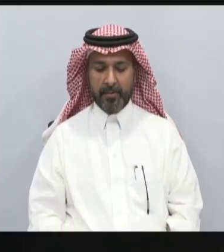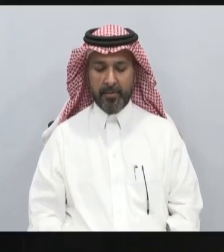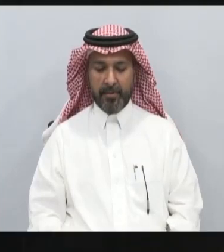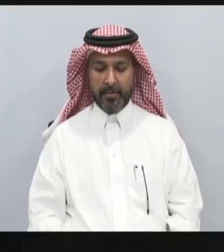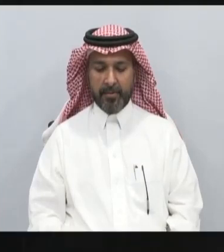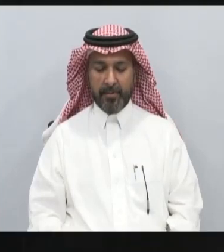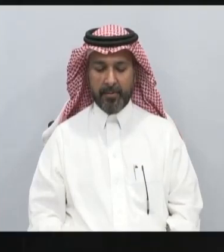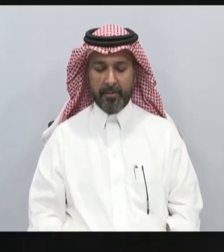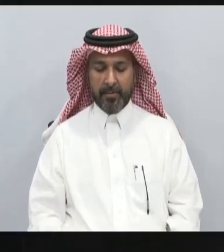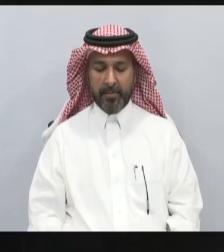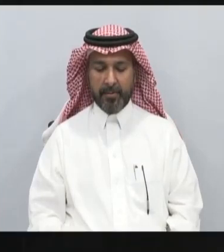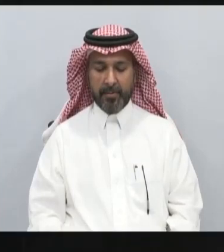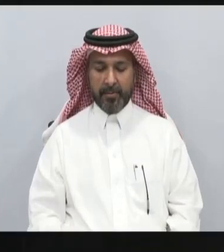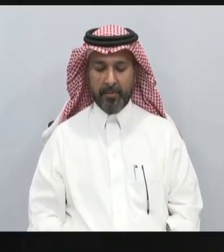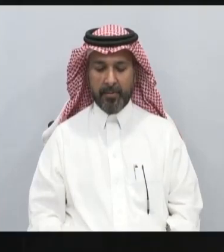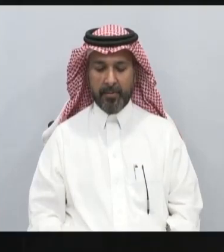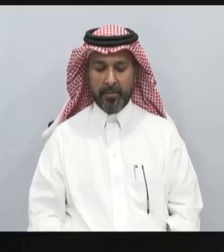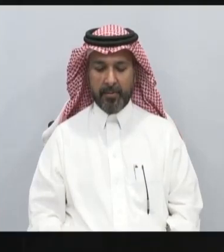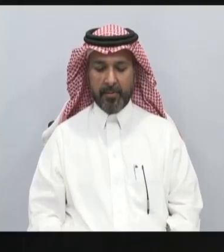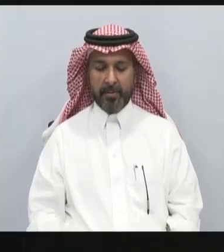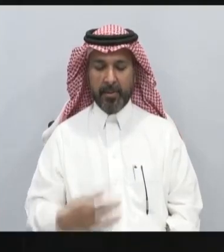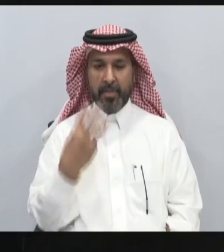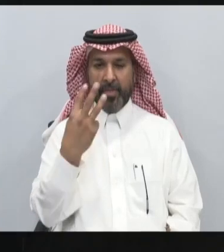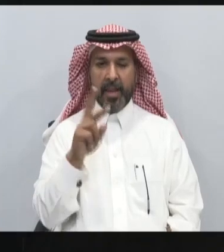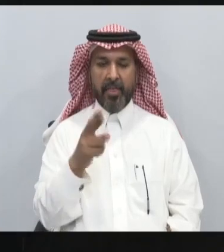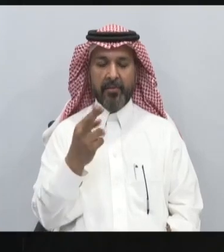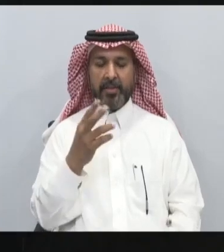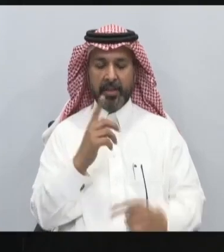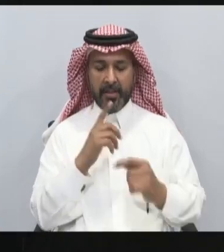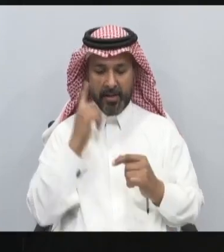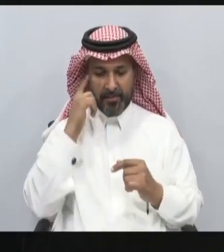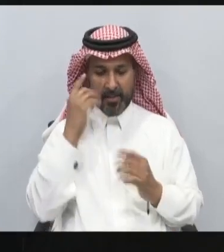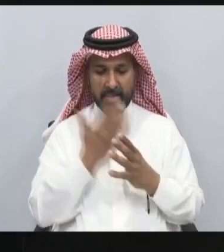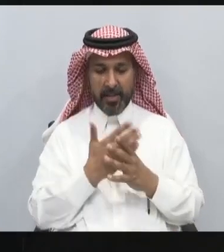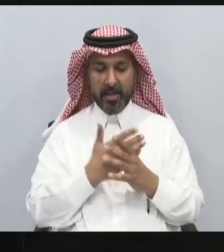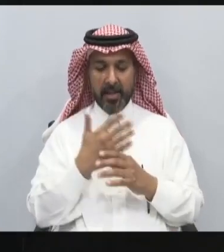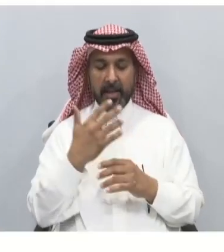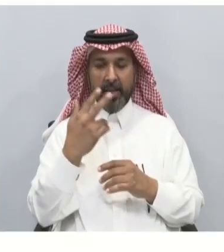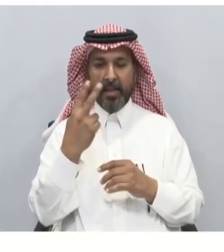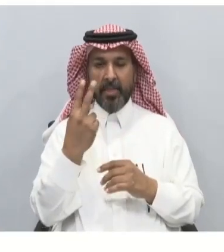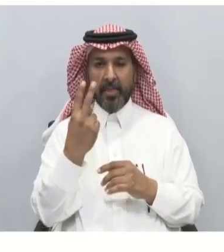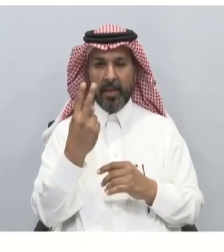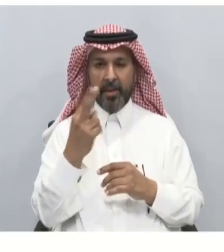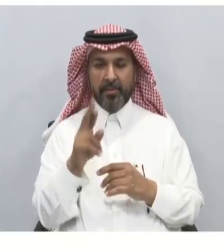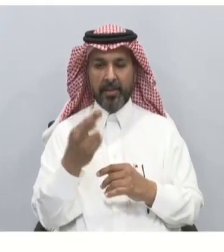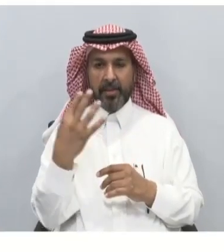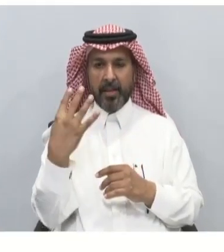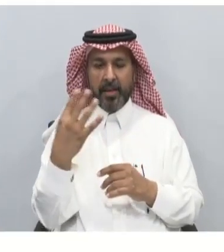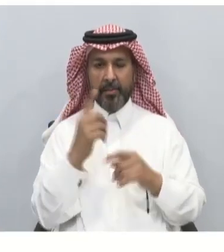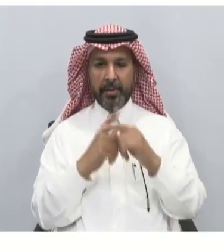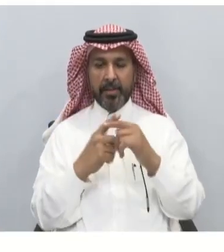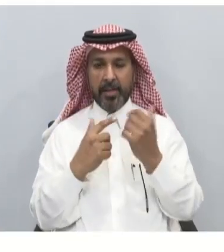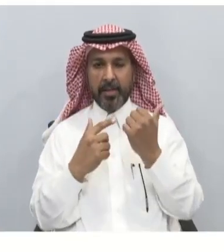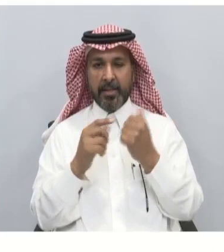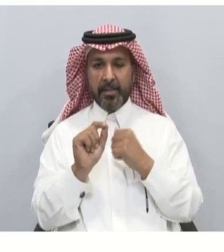ضفت 6 أجزاء من 10 صار عندي 4 و6 أجزاء من 10 اللي هو 1 صحيح و2 3، بالفعل 3. طيب